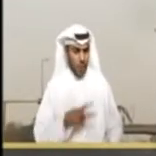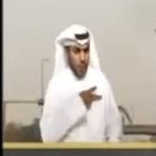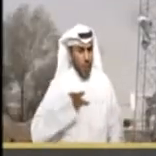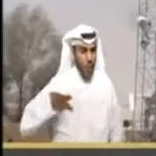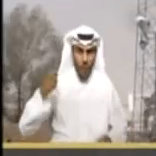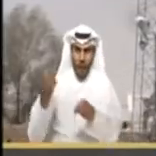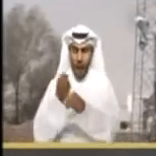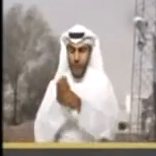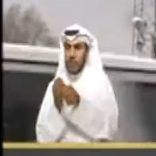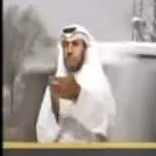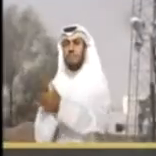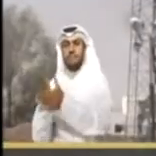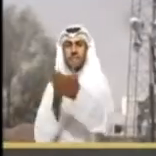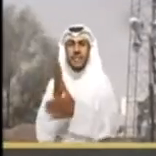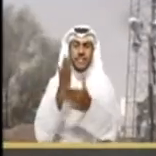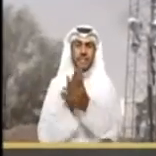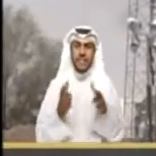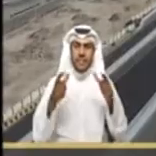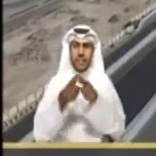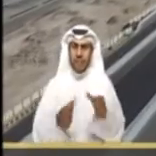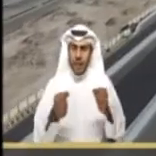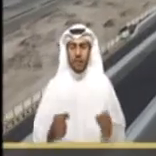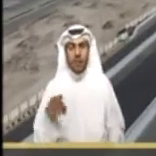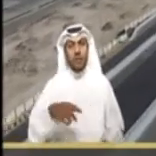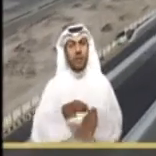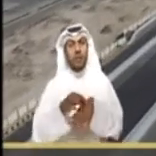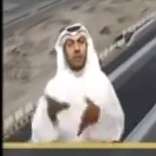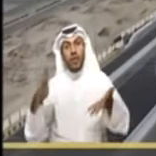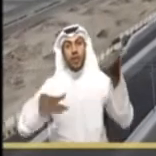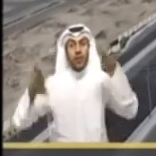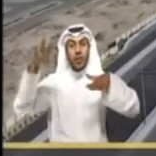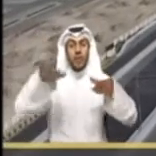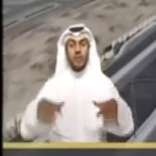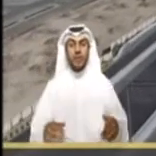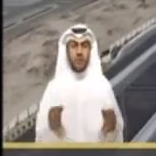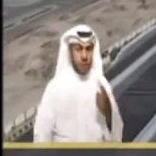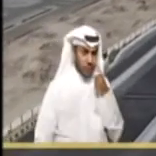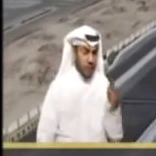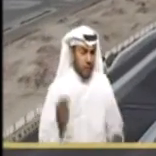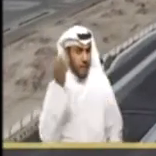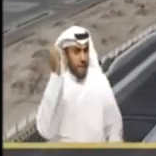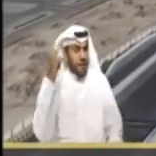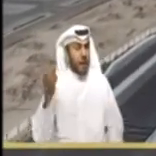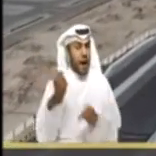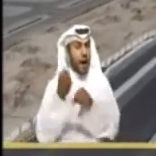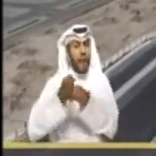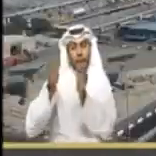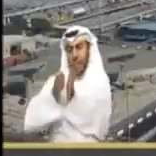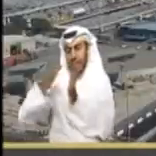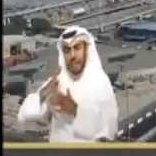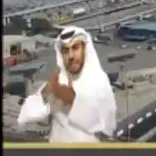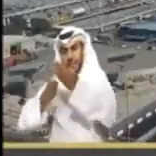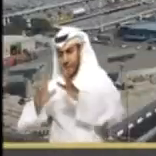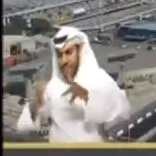خطوات إيجابية لتقليل الازدحام السكاني والمرور من خلال إنشاء المشاريع والمدن الجديدة. رافقتها